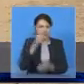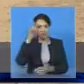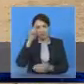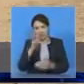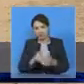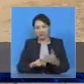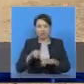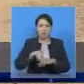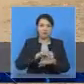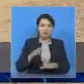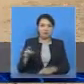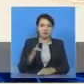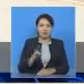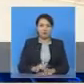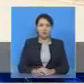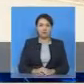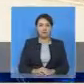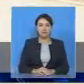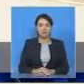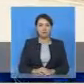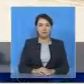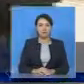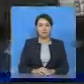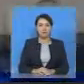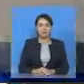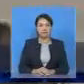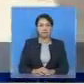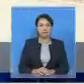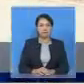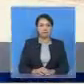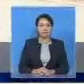деп сендірді аудан әкімі. Елдос Есенболұлы, Медет Құдайбергенов, Ақтөбе телеарнасы.